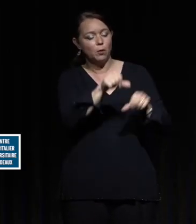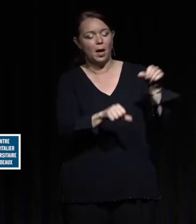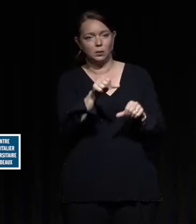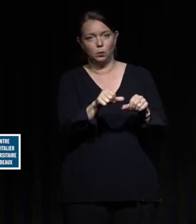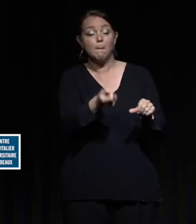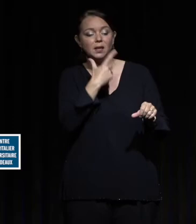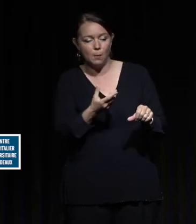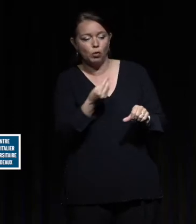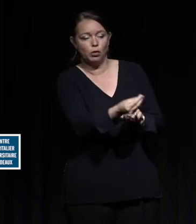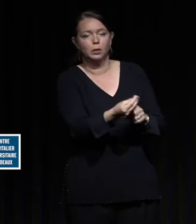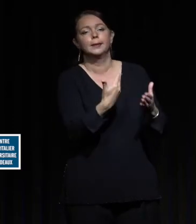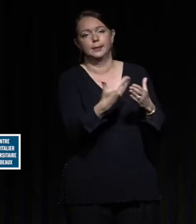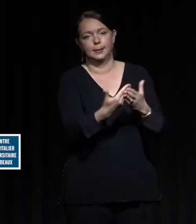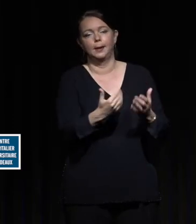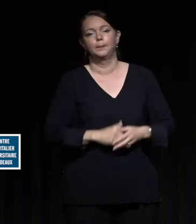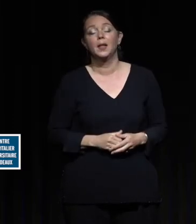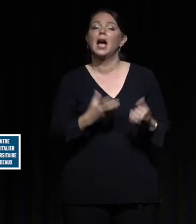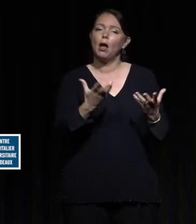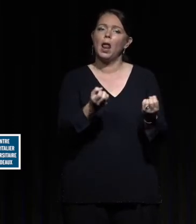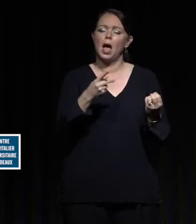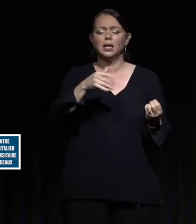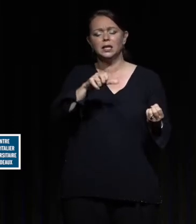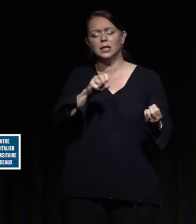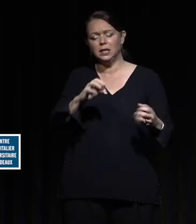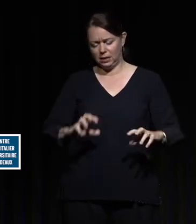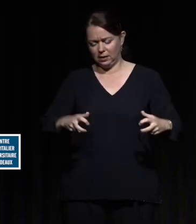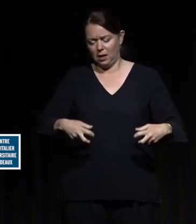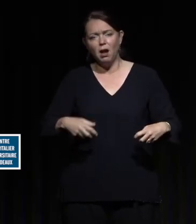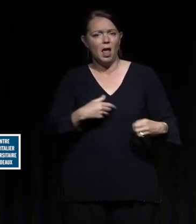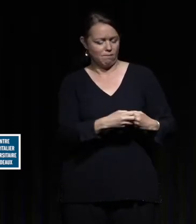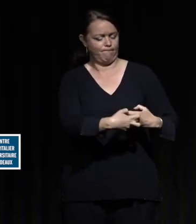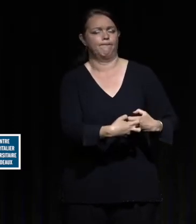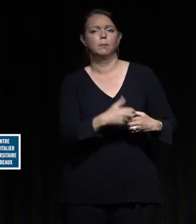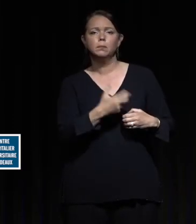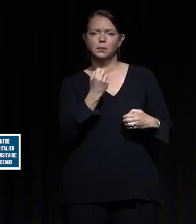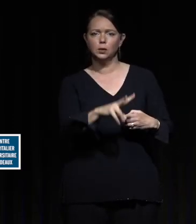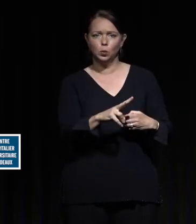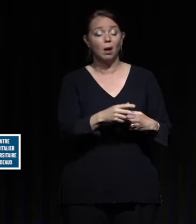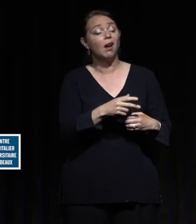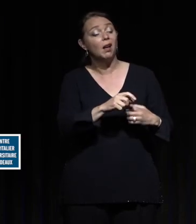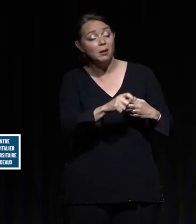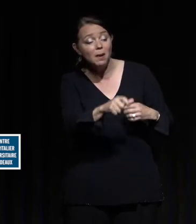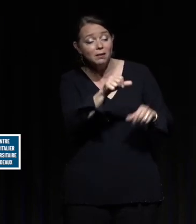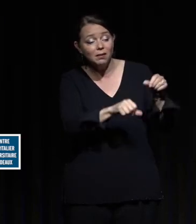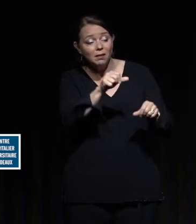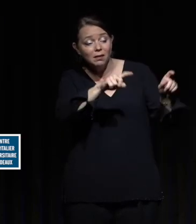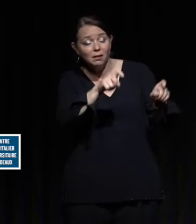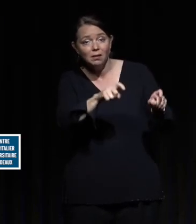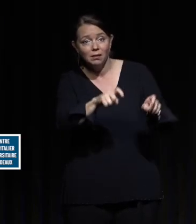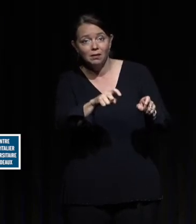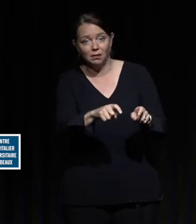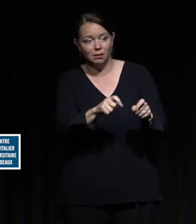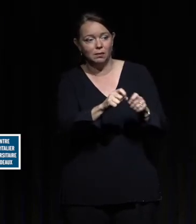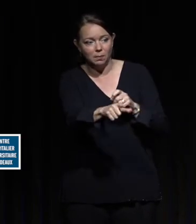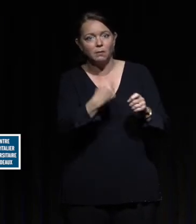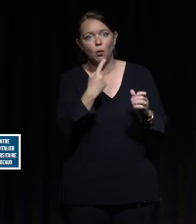On vit, en tout cas, c'est certain pour les kystes, pour les endométriomes, que le traitement médical post-opératoire à long terme diminue significativement le